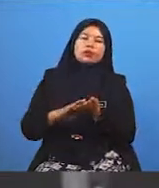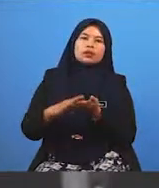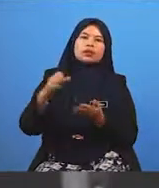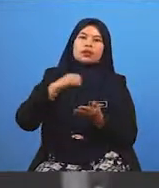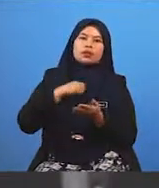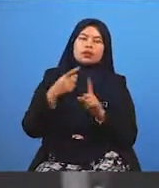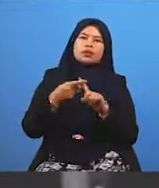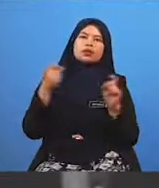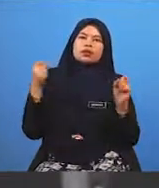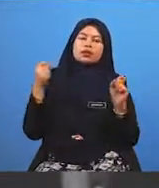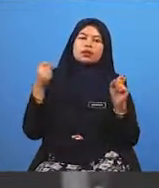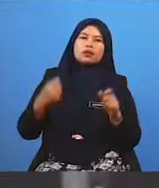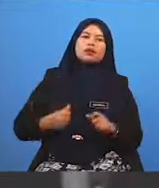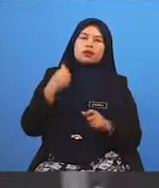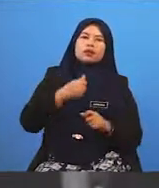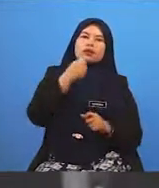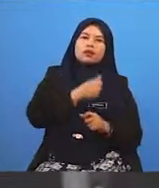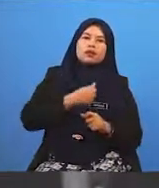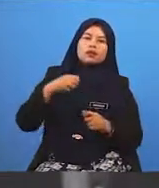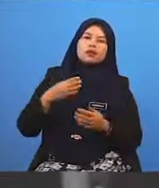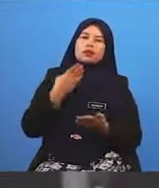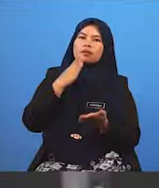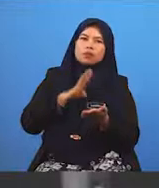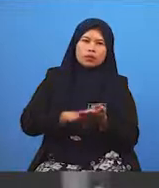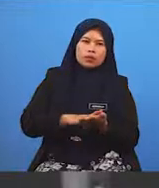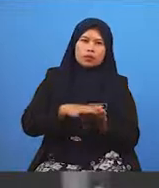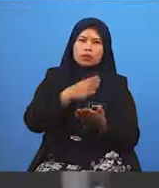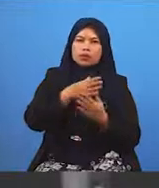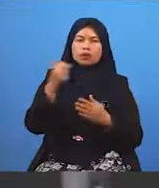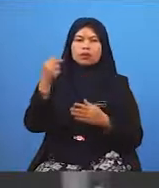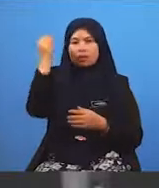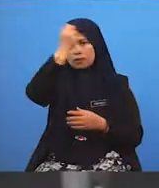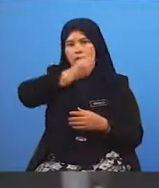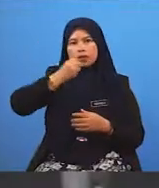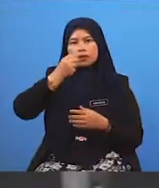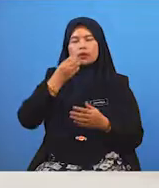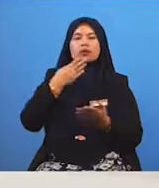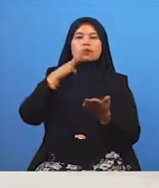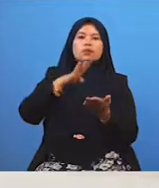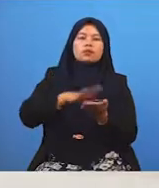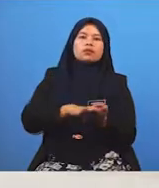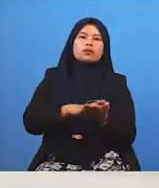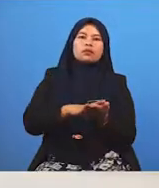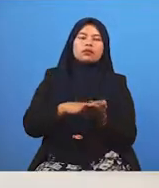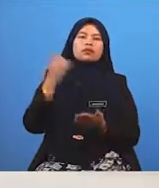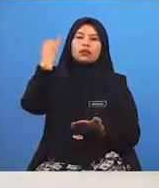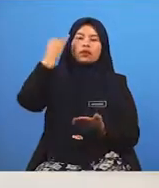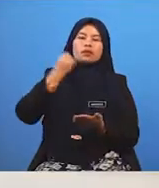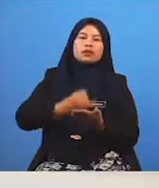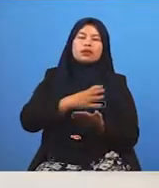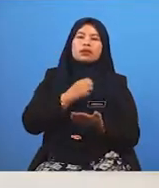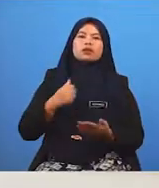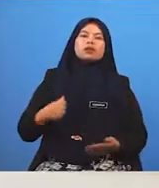daripada akhlak yang buruk dan sifat-sifat yang negatif. iman dan akhlak merupakan asas